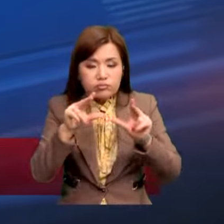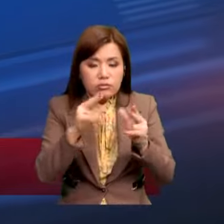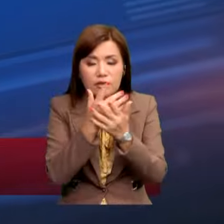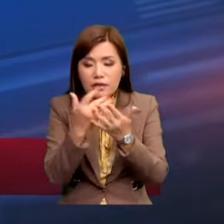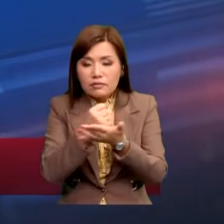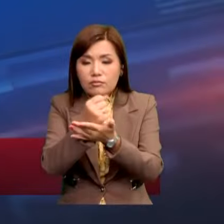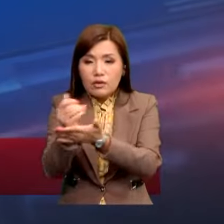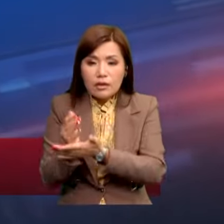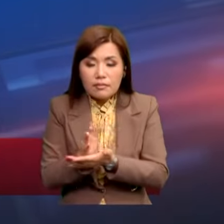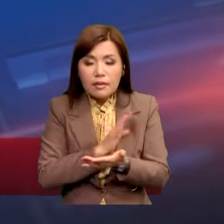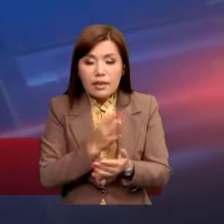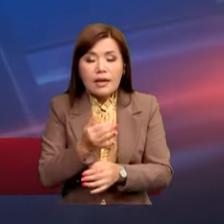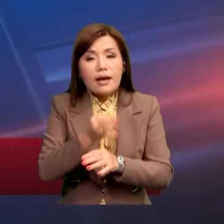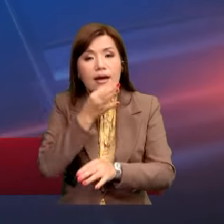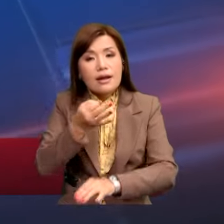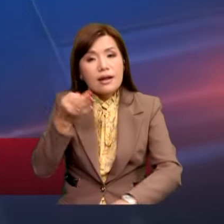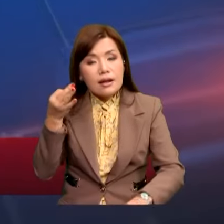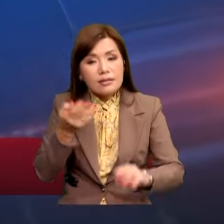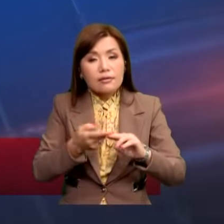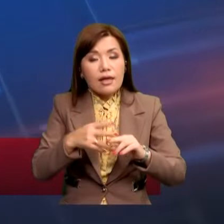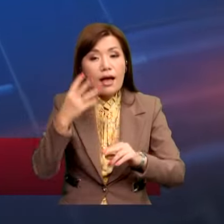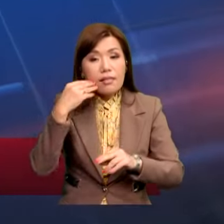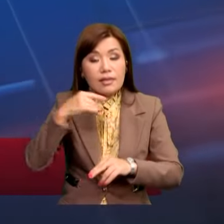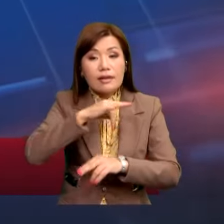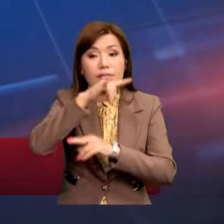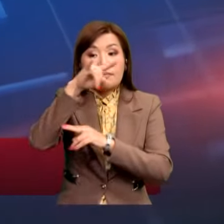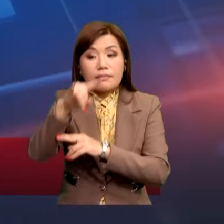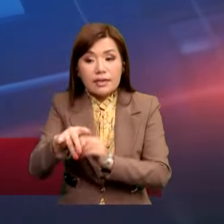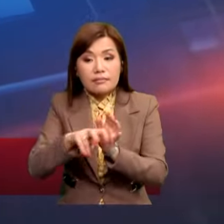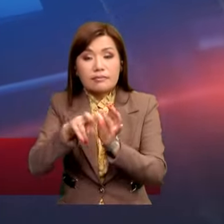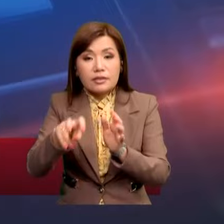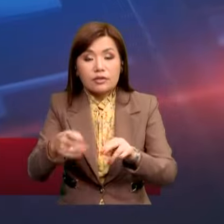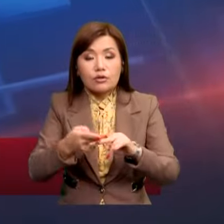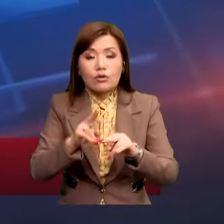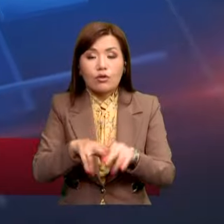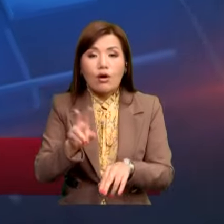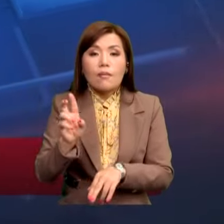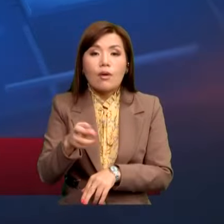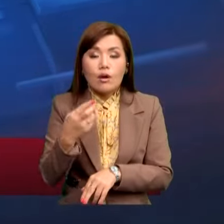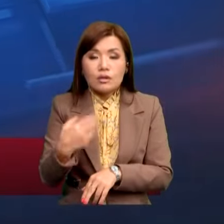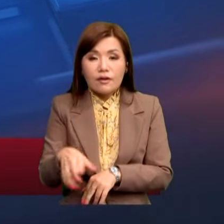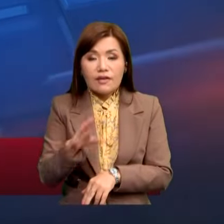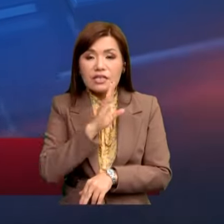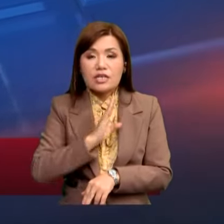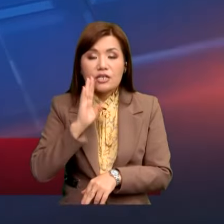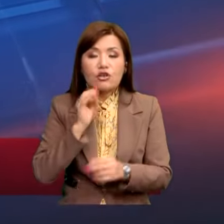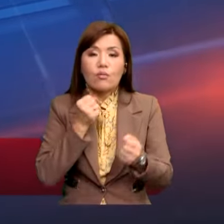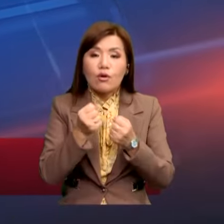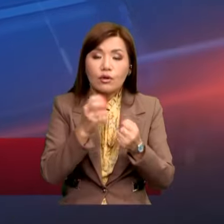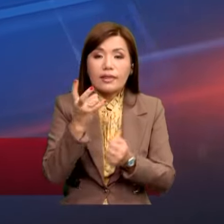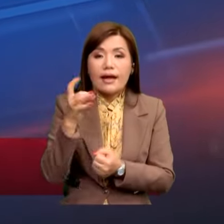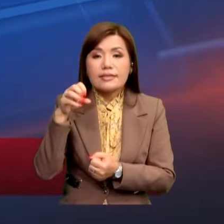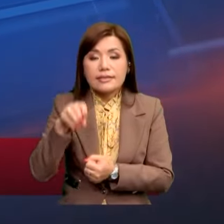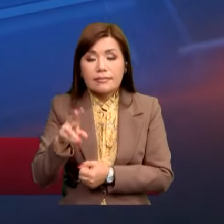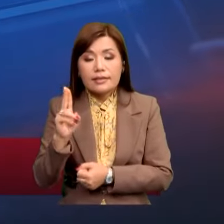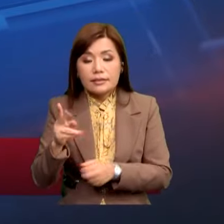бытовой техникой. А ранее в воздушной гавани Алматы приземлился авиабор с обладательницей бронзовой медали по женскому боксу Назым